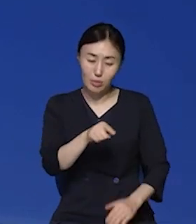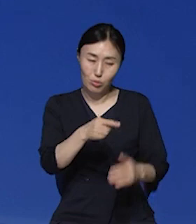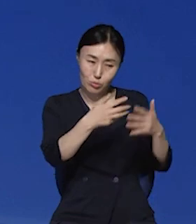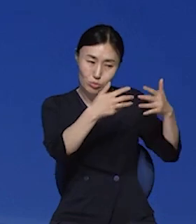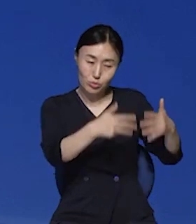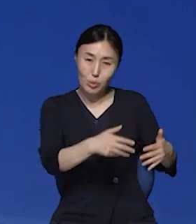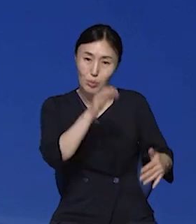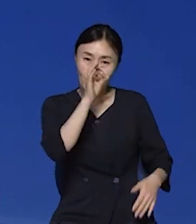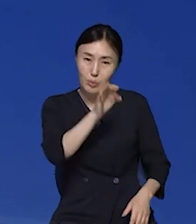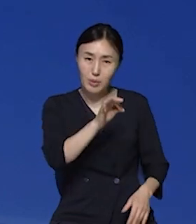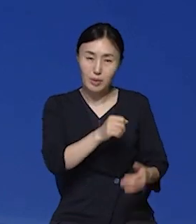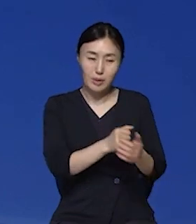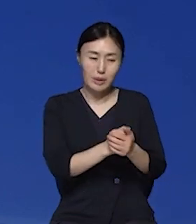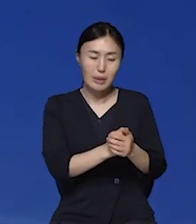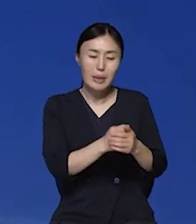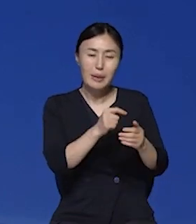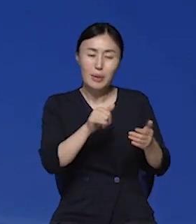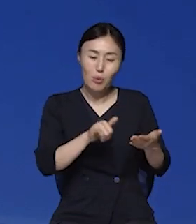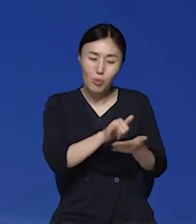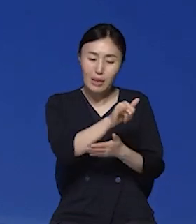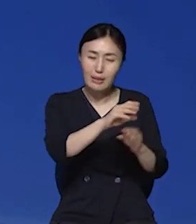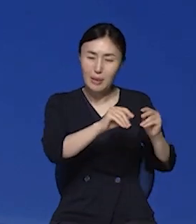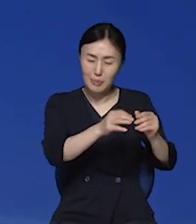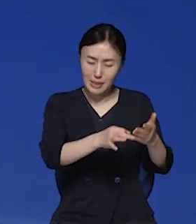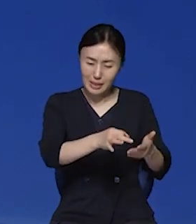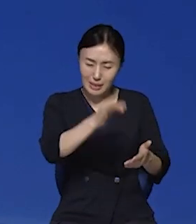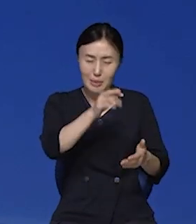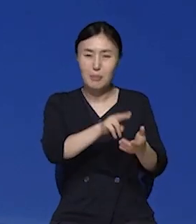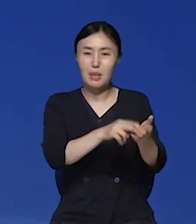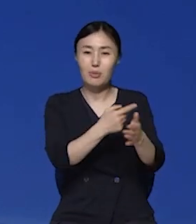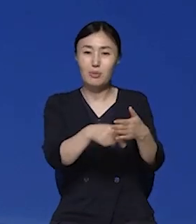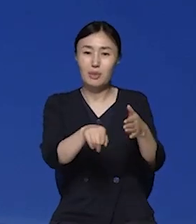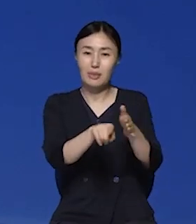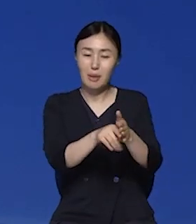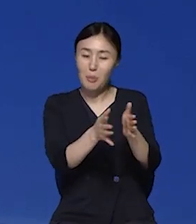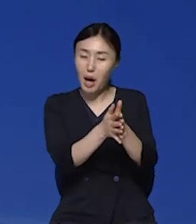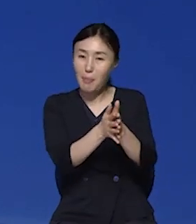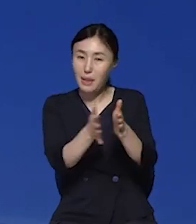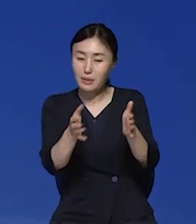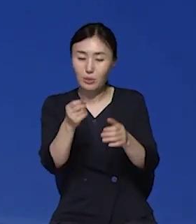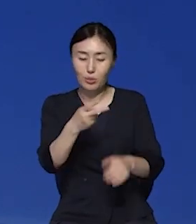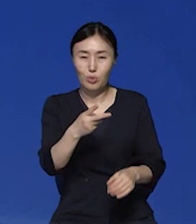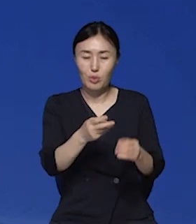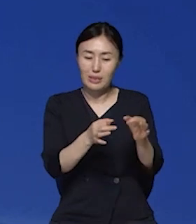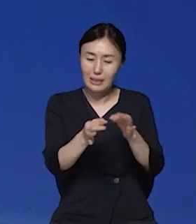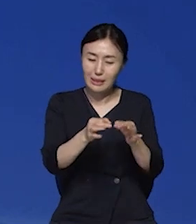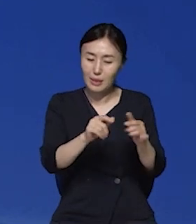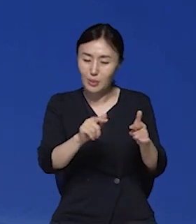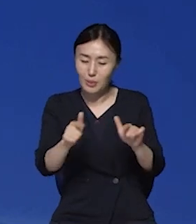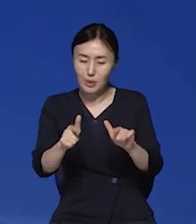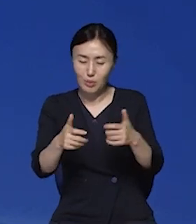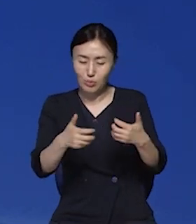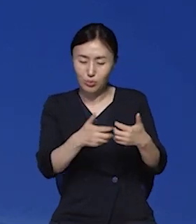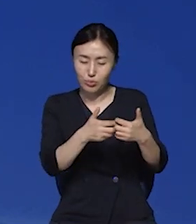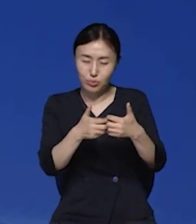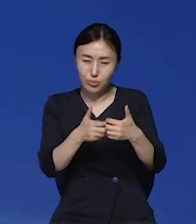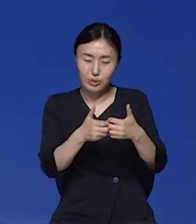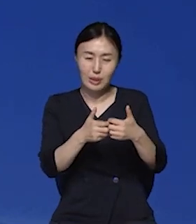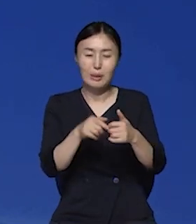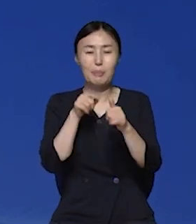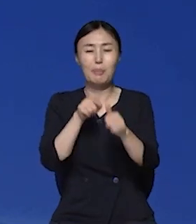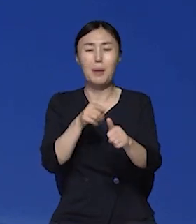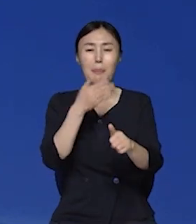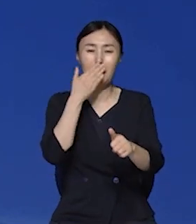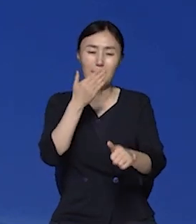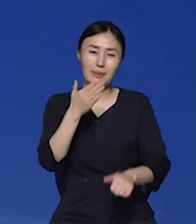조항대로면 공항부지를 최대한 비싸게 팔기 위해 국방부가 아파트나 주상복합부지로만 가득 채우도록 강요할 수